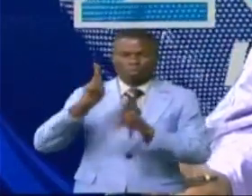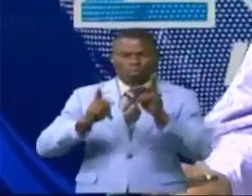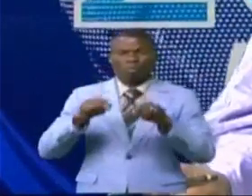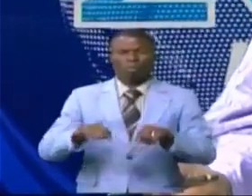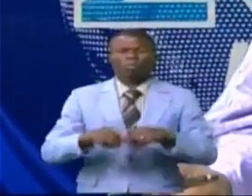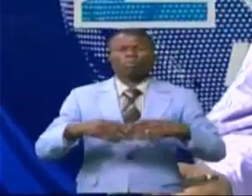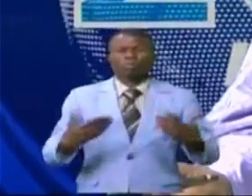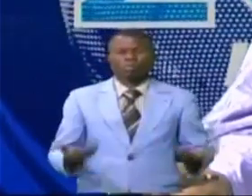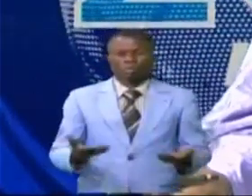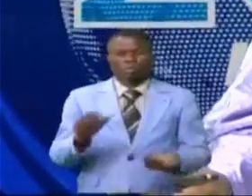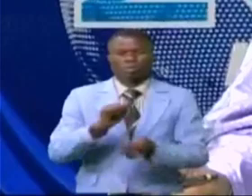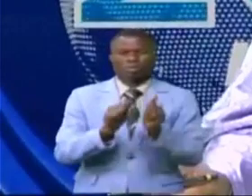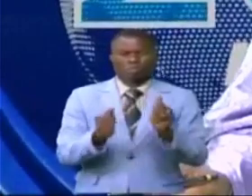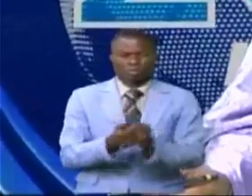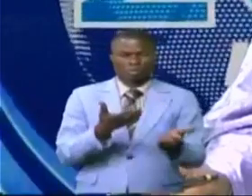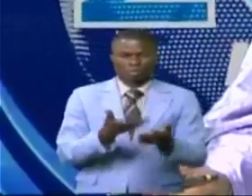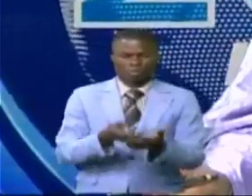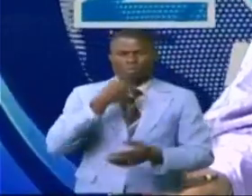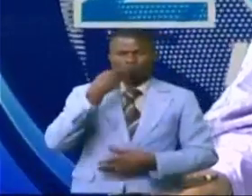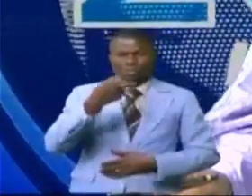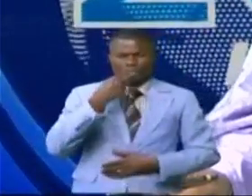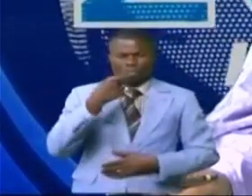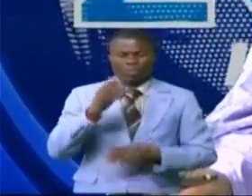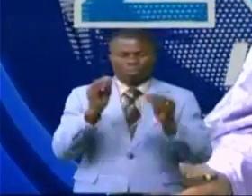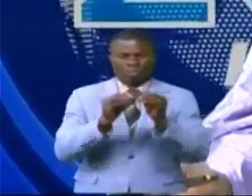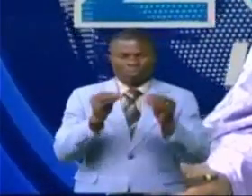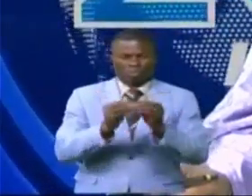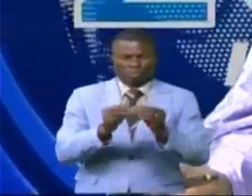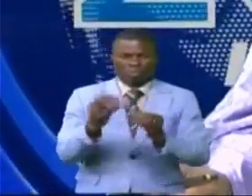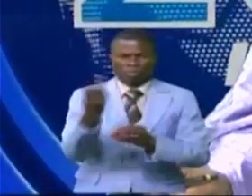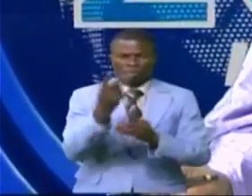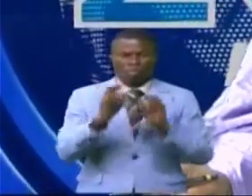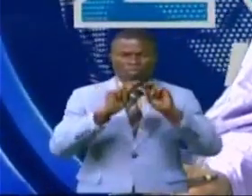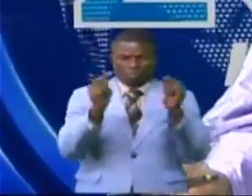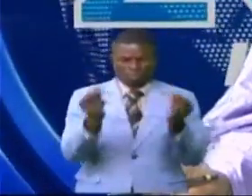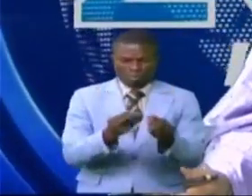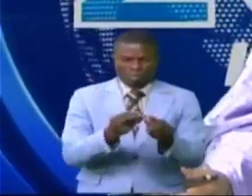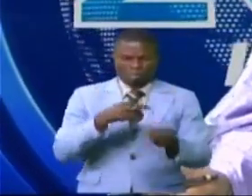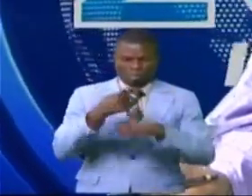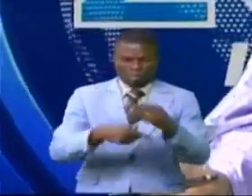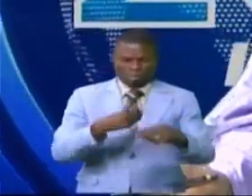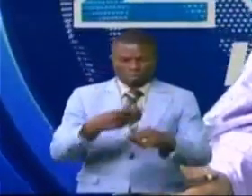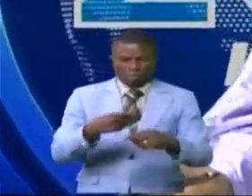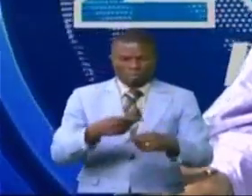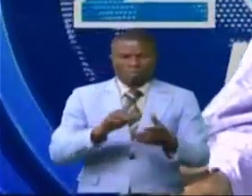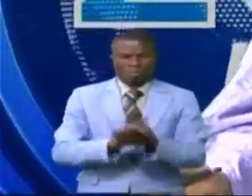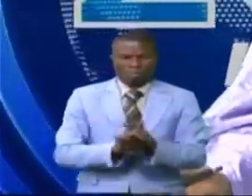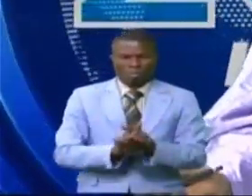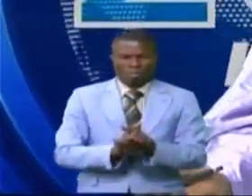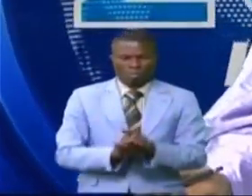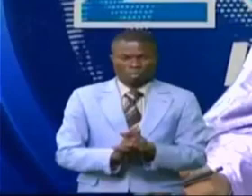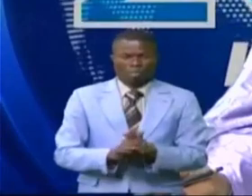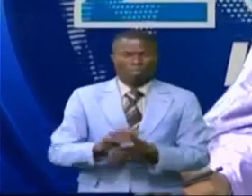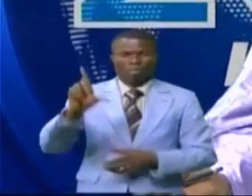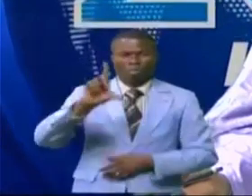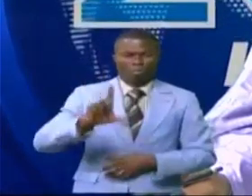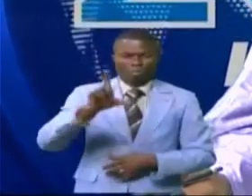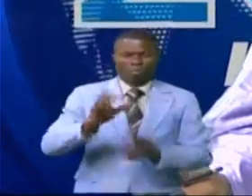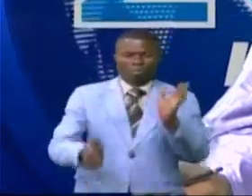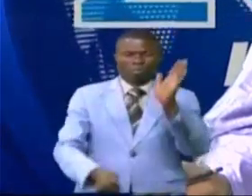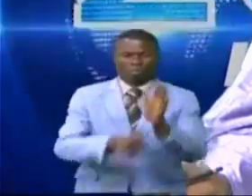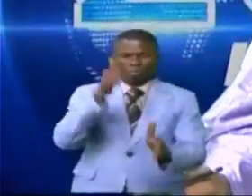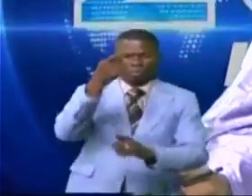sommes-nous? Cette question sera au cœur de la réunion paritaire qui va ouvrir ses portes ce lundi